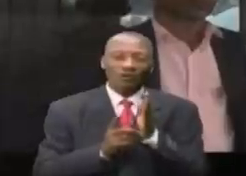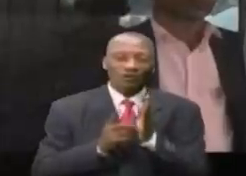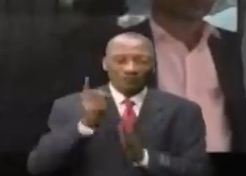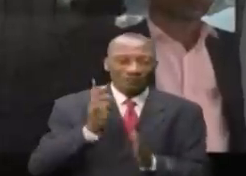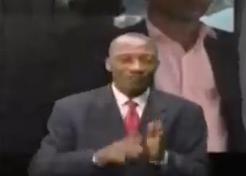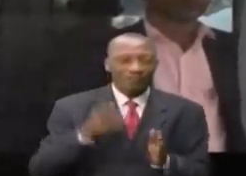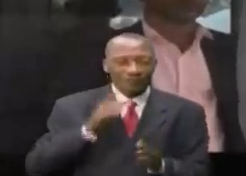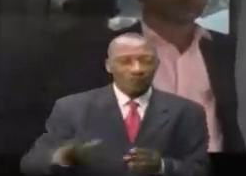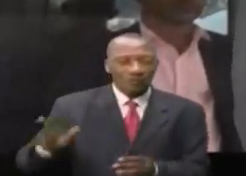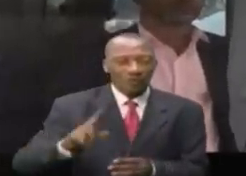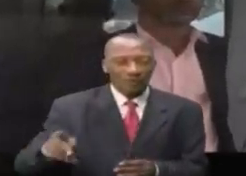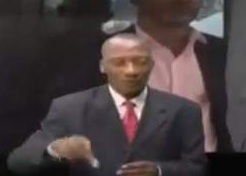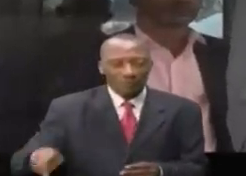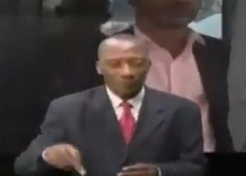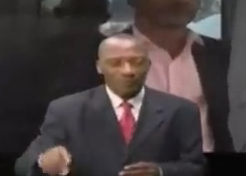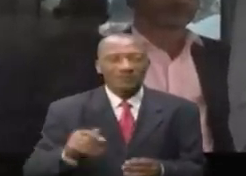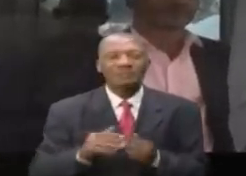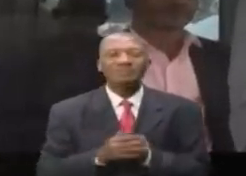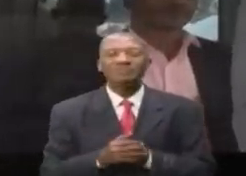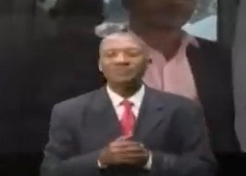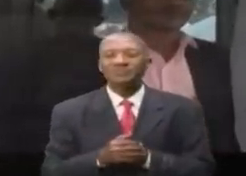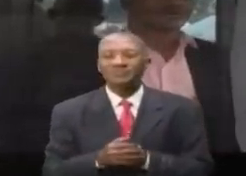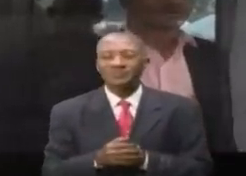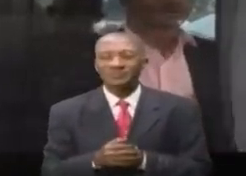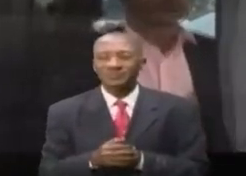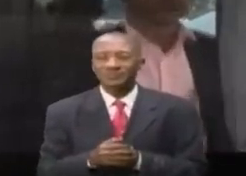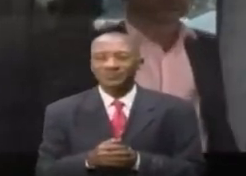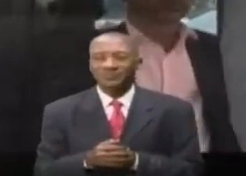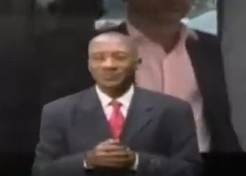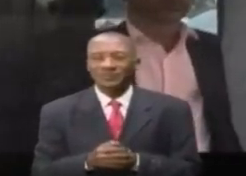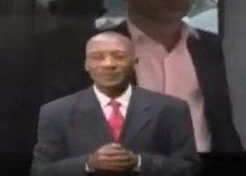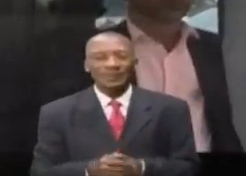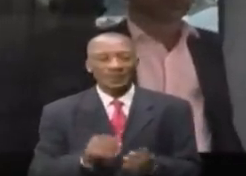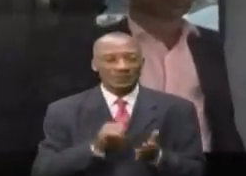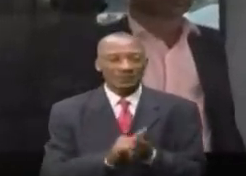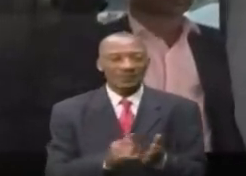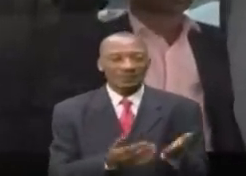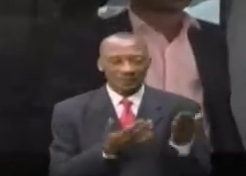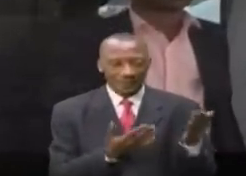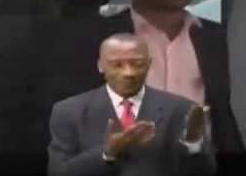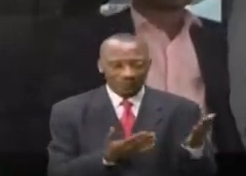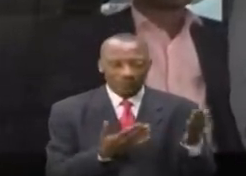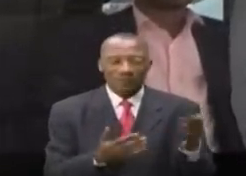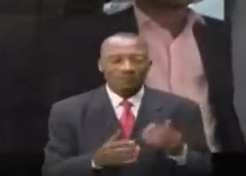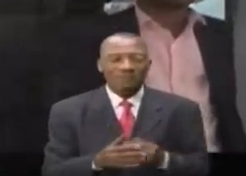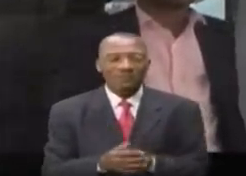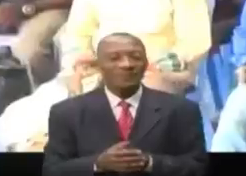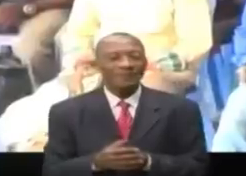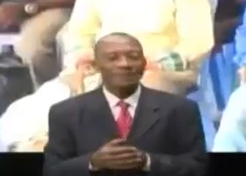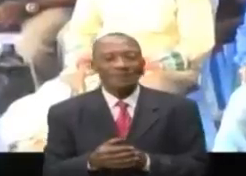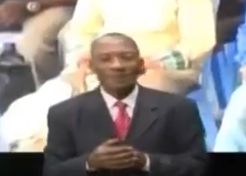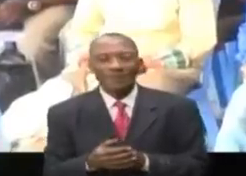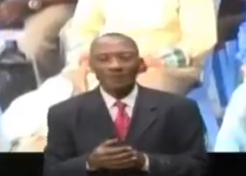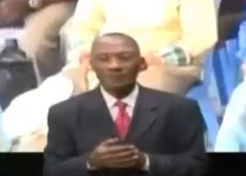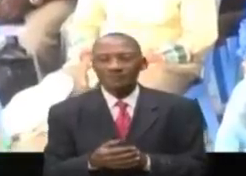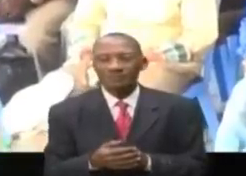l'agriculture puisse jouer un rôle important dans la diversification de l'économie congolaise. La directrice générale